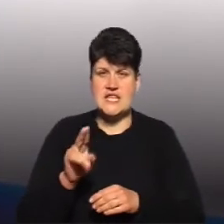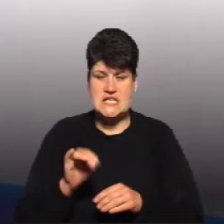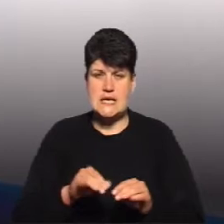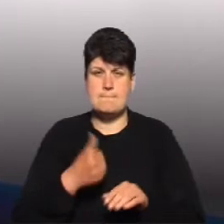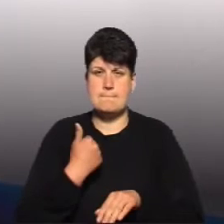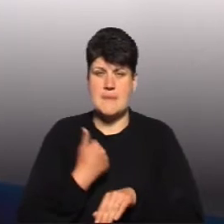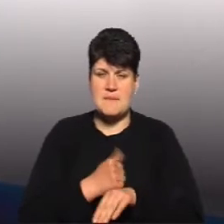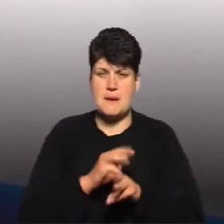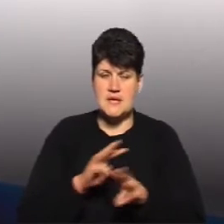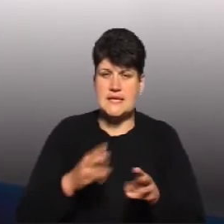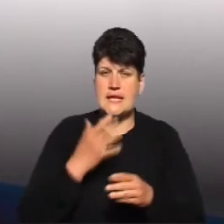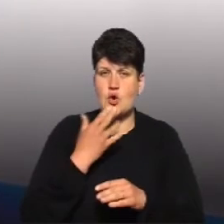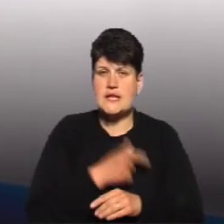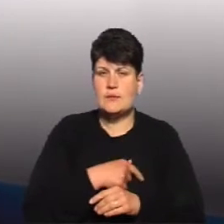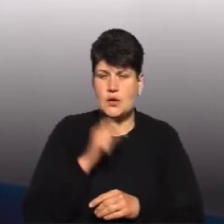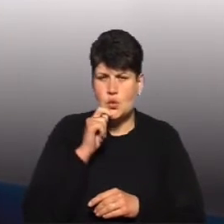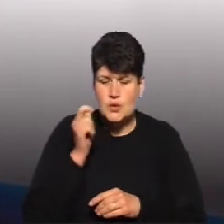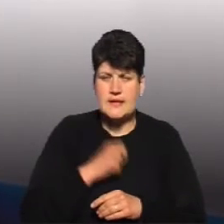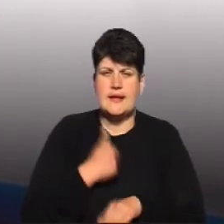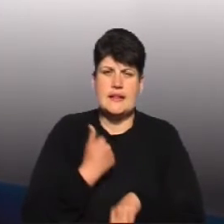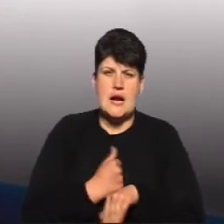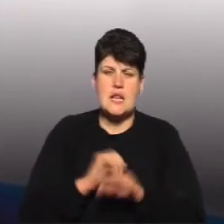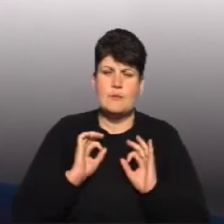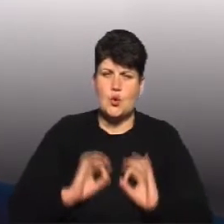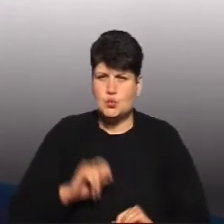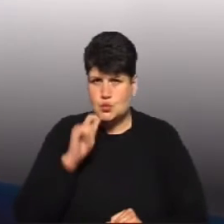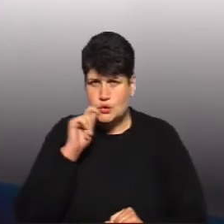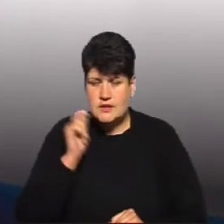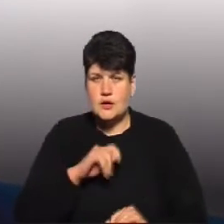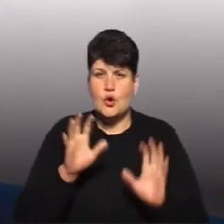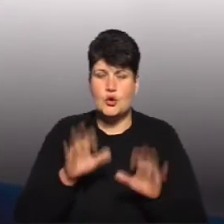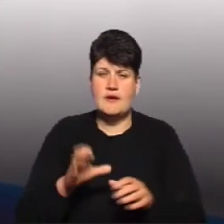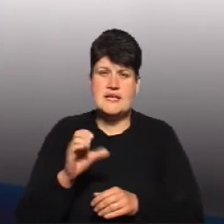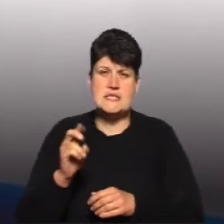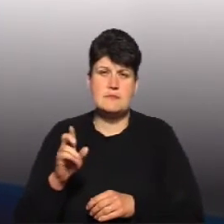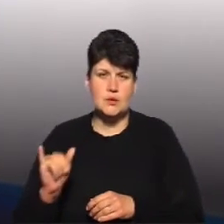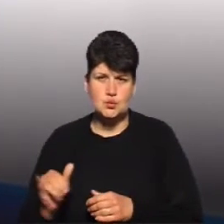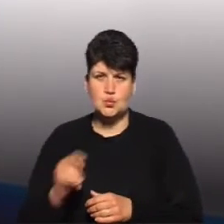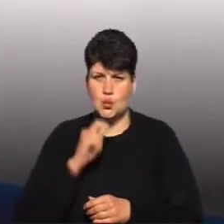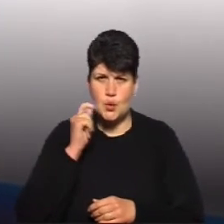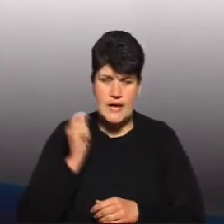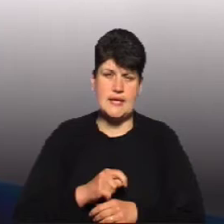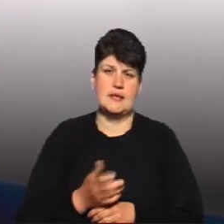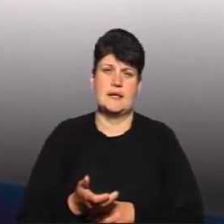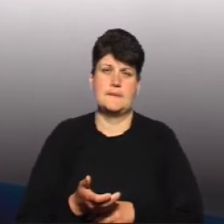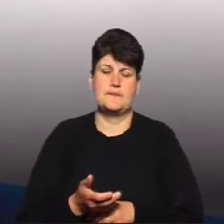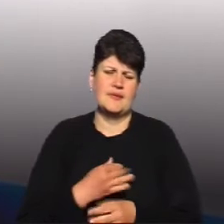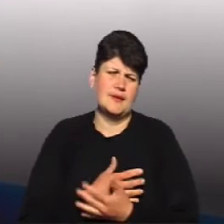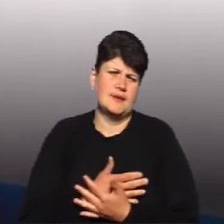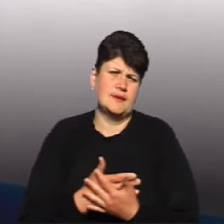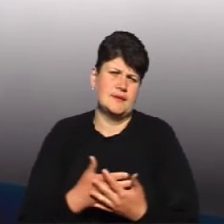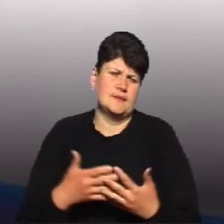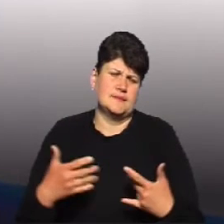депутати України, генеральний прокурор України, голова Служби безпеки України і ряд інших